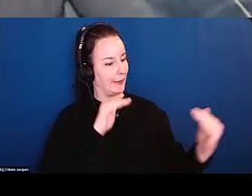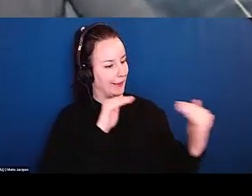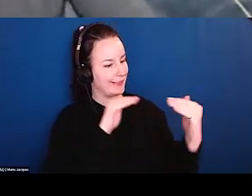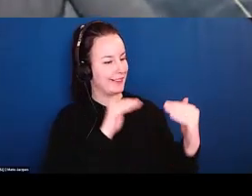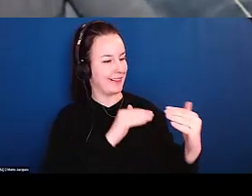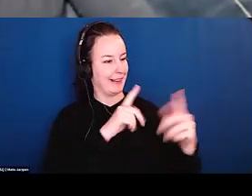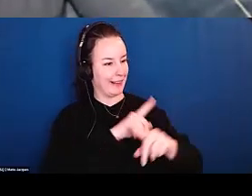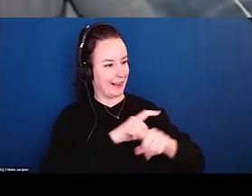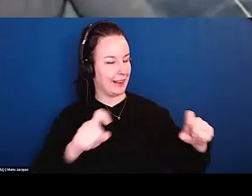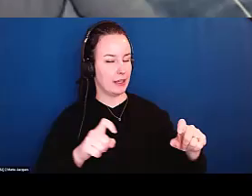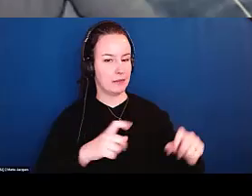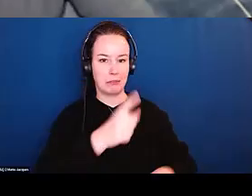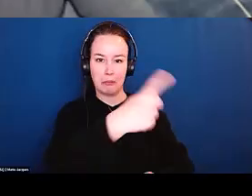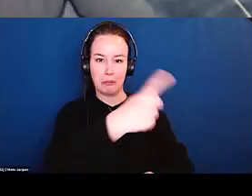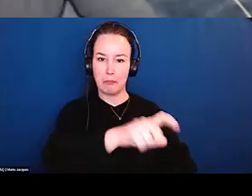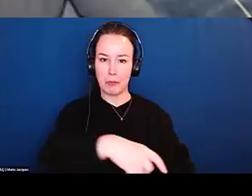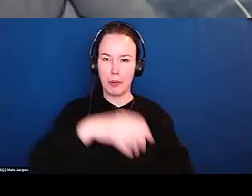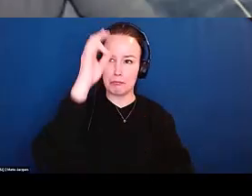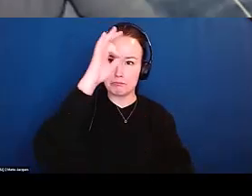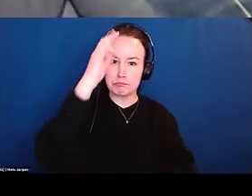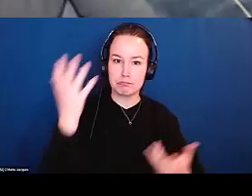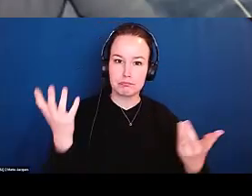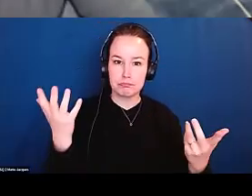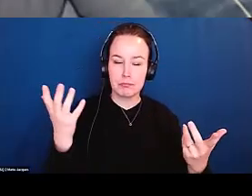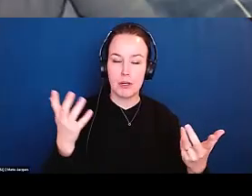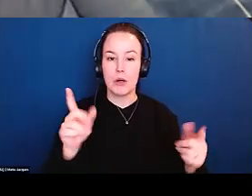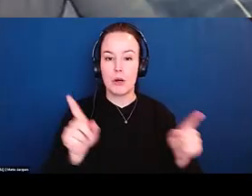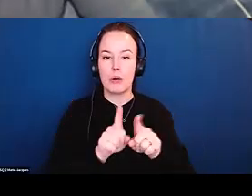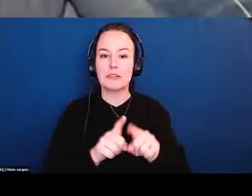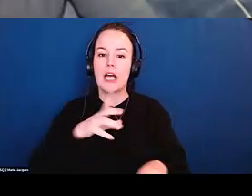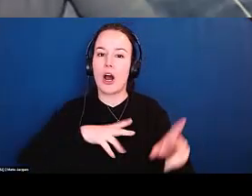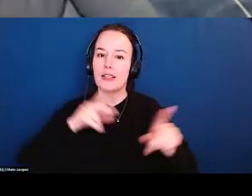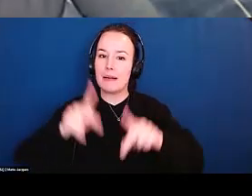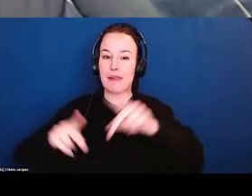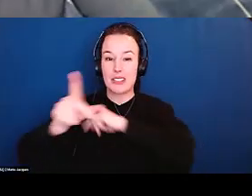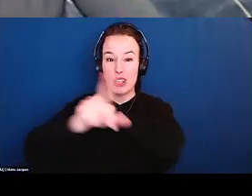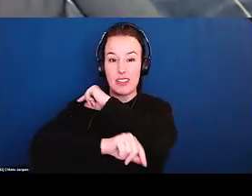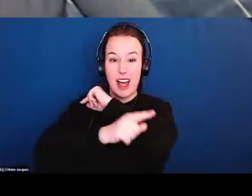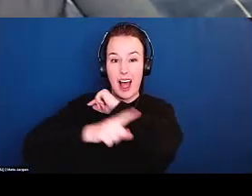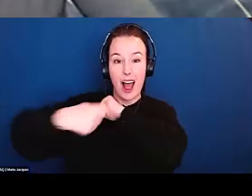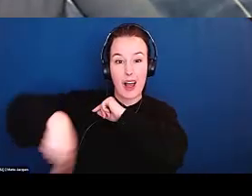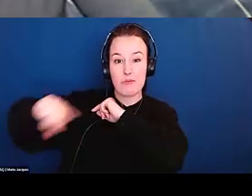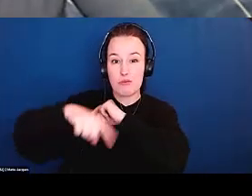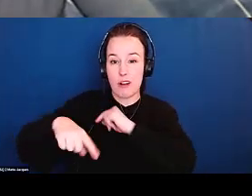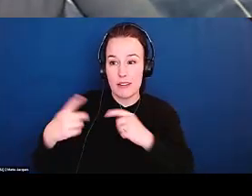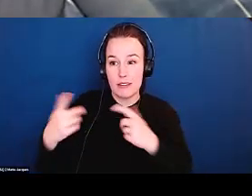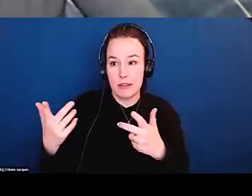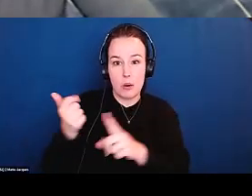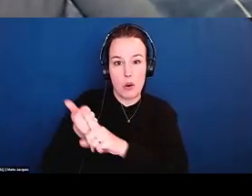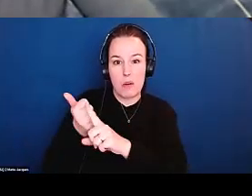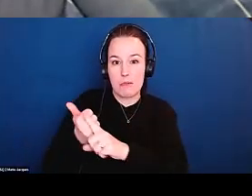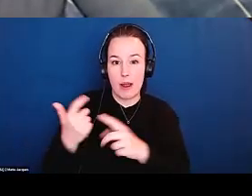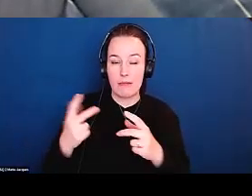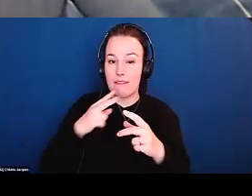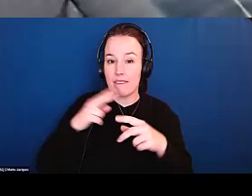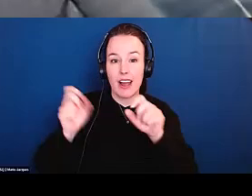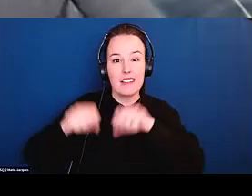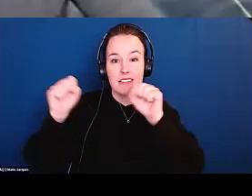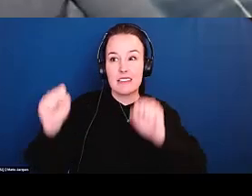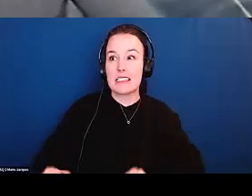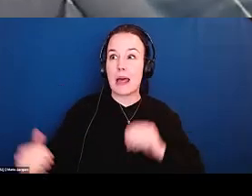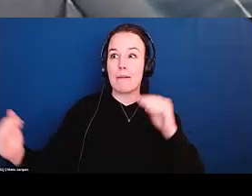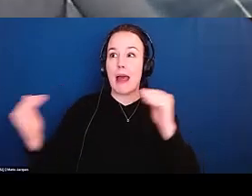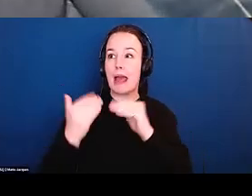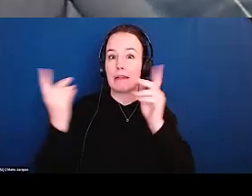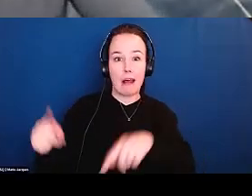équitable ou basée sur l'équité? Il y a aussi bien sûr des personnes qui font partie de notre personnel qui, pareil, n'ont pas connu un